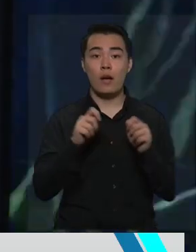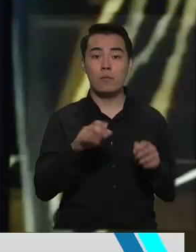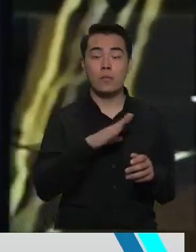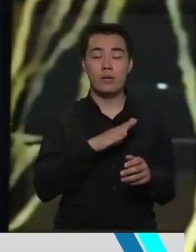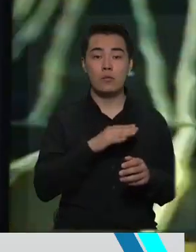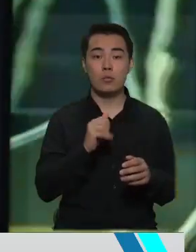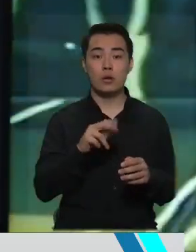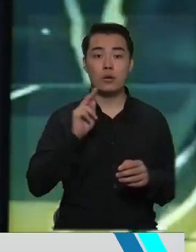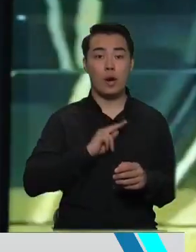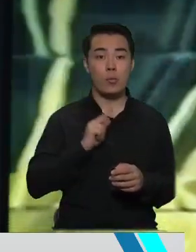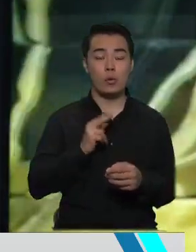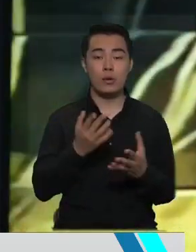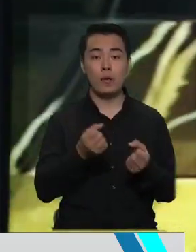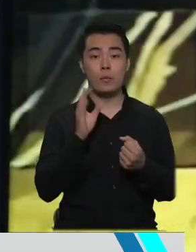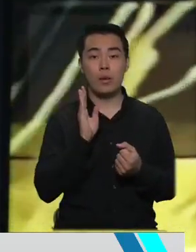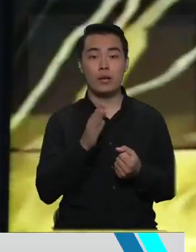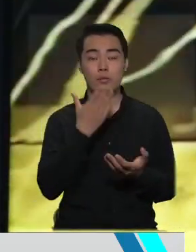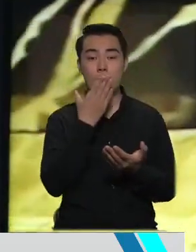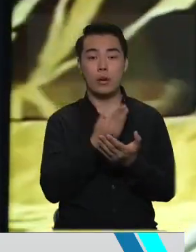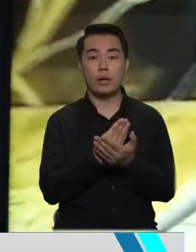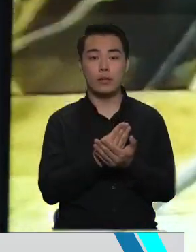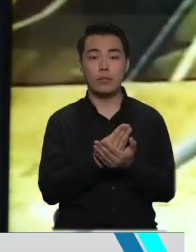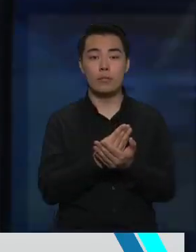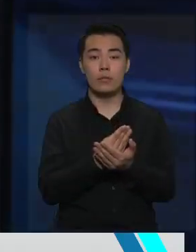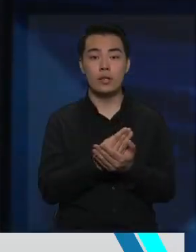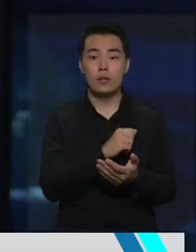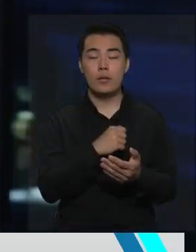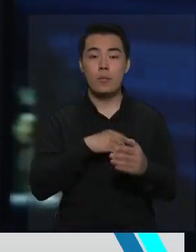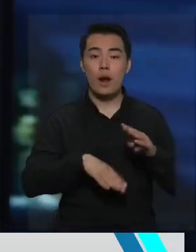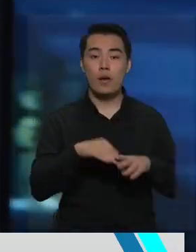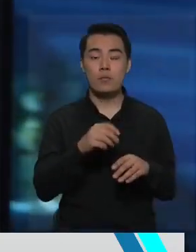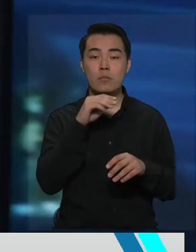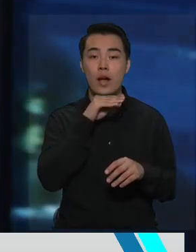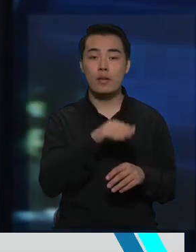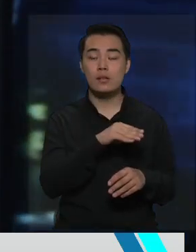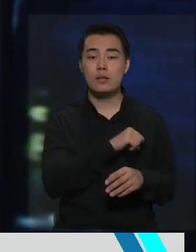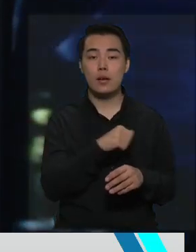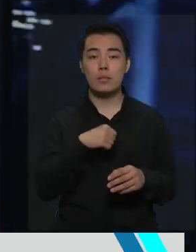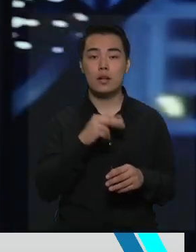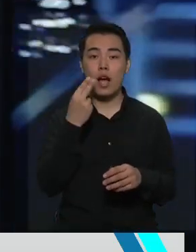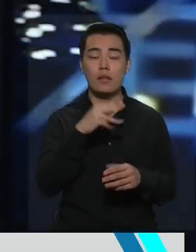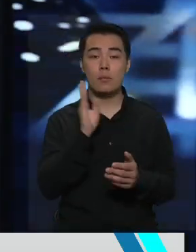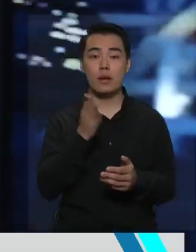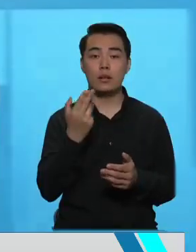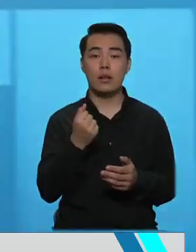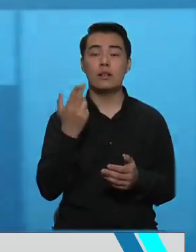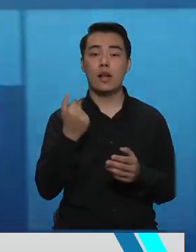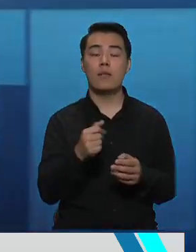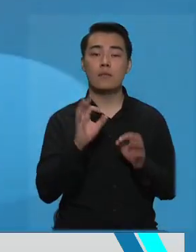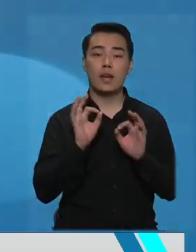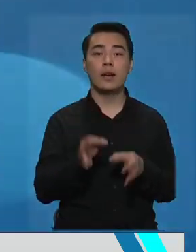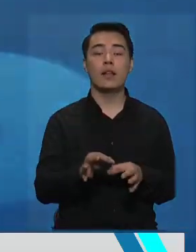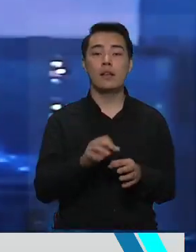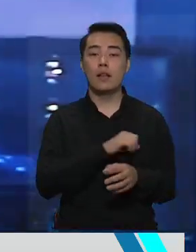зарабатываете на своих каких-то профессиональных качествах Да да все верно